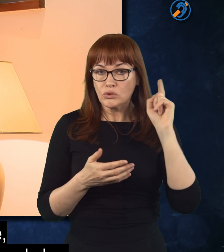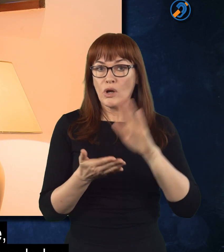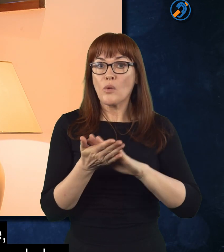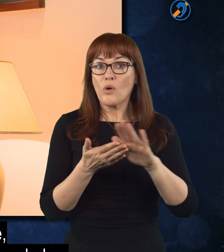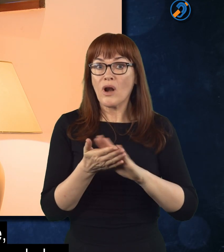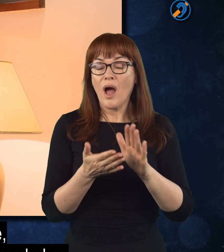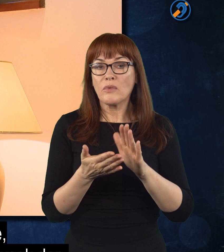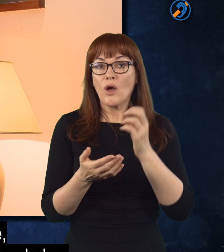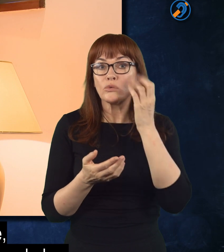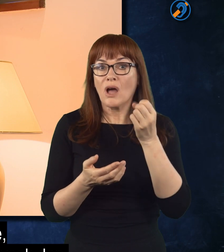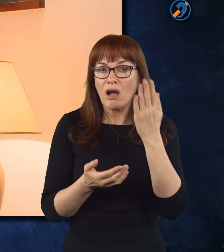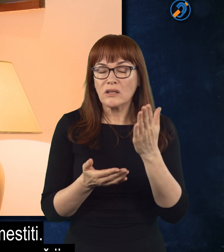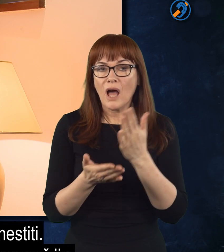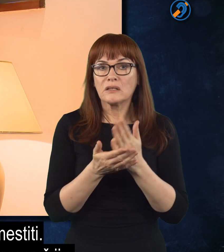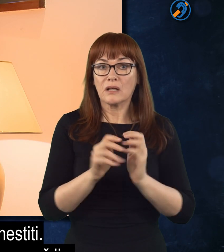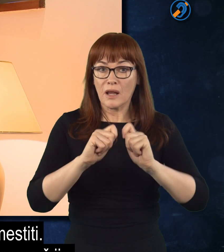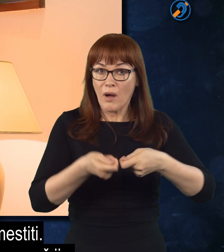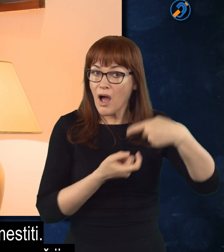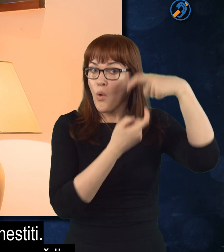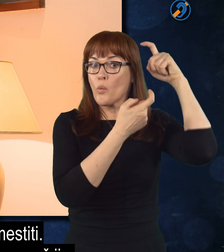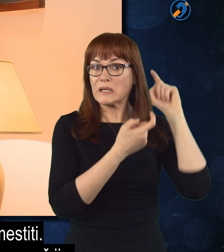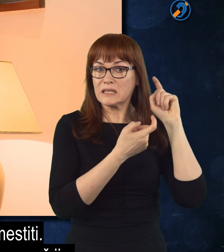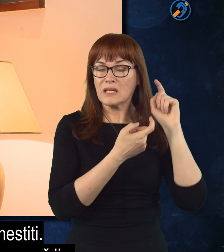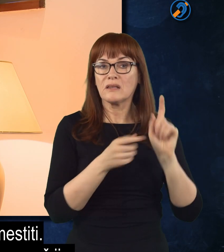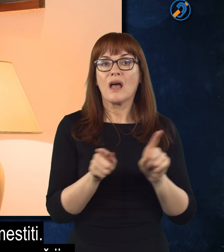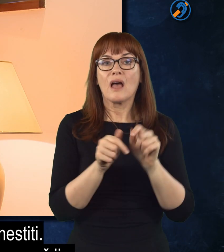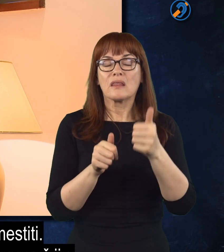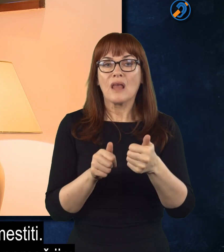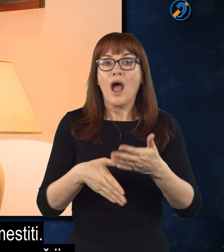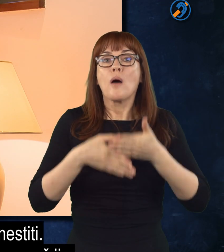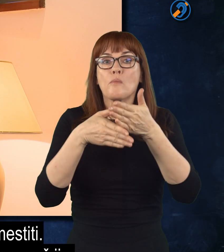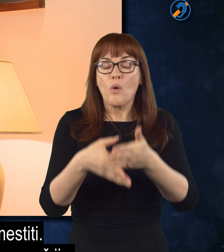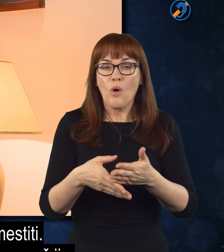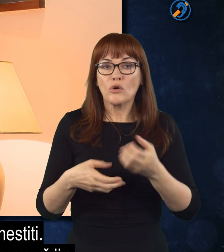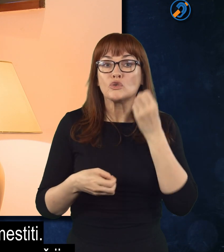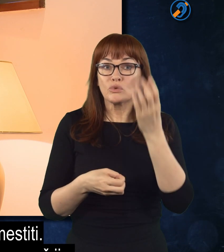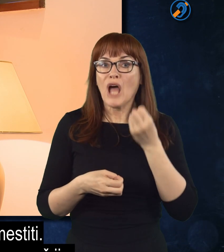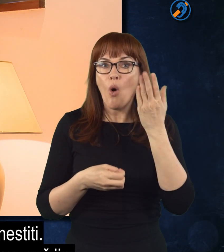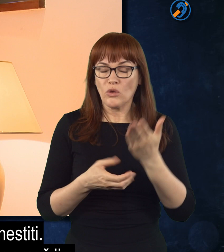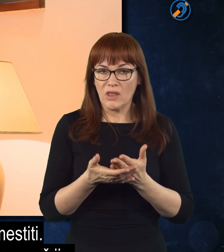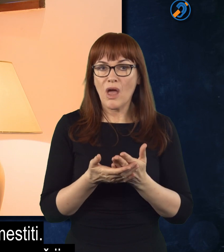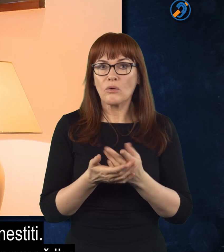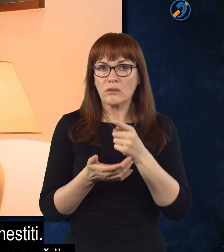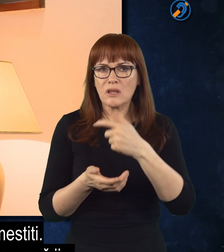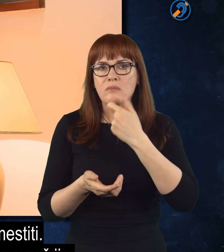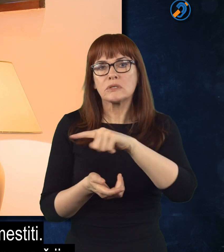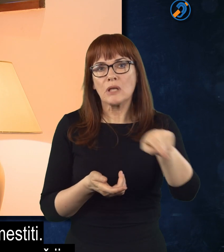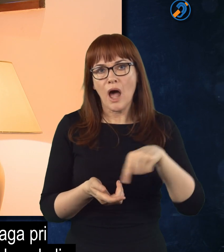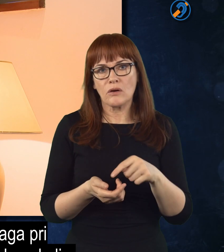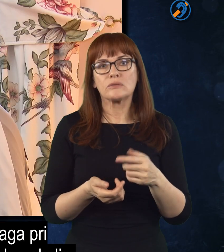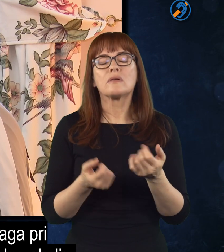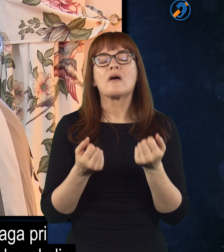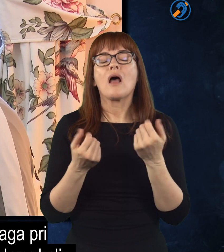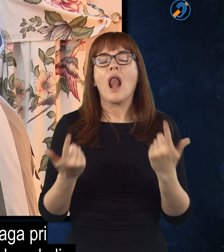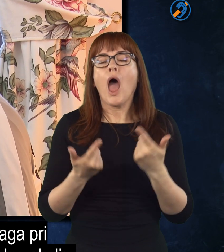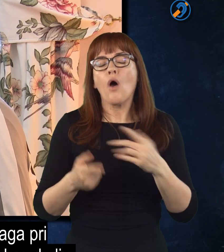slušen aparat uporabljajo vsak dan, ga je treba tudi namestiti in ena taka pomoč vsakodnevna tem starostnikom